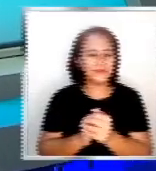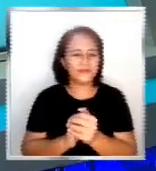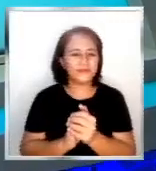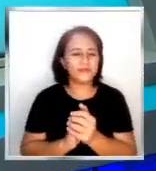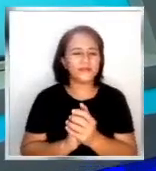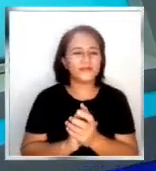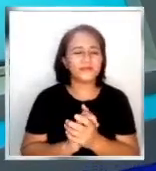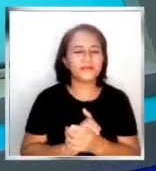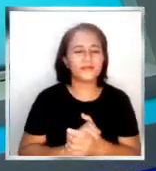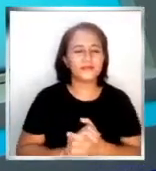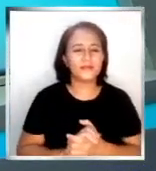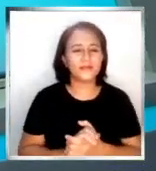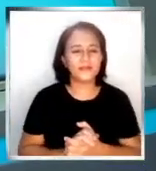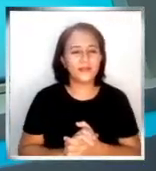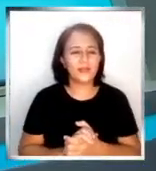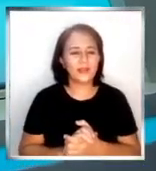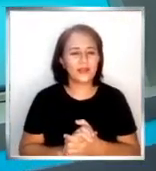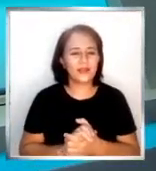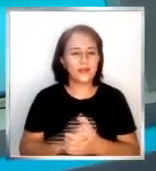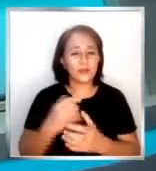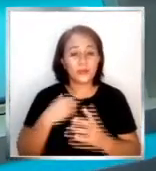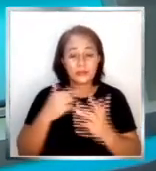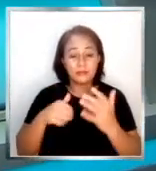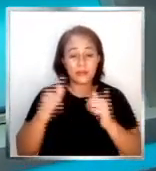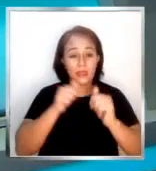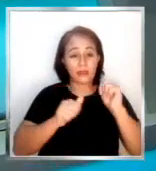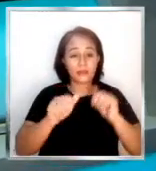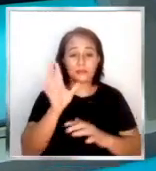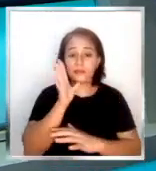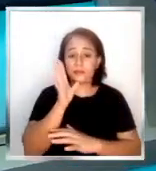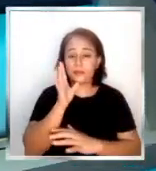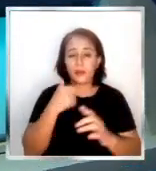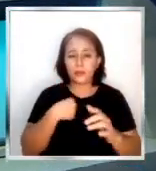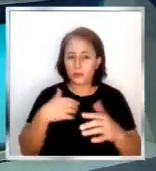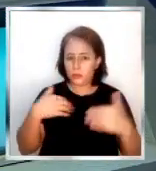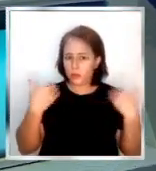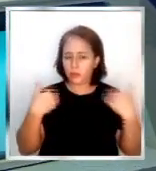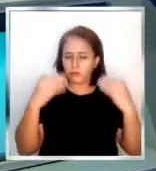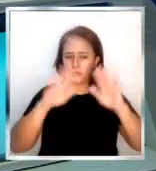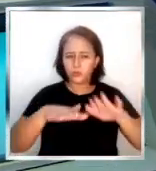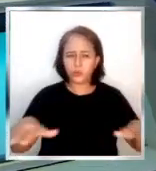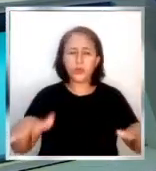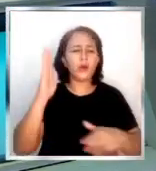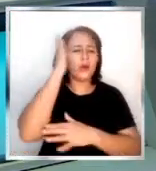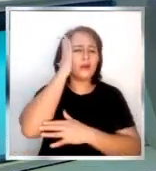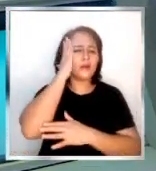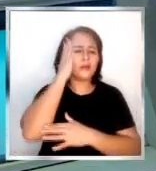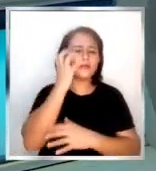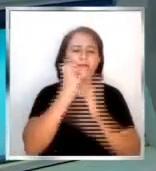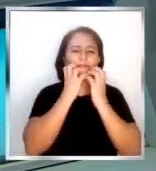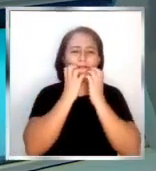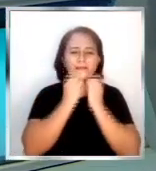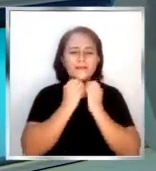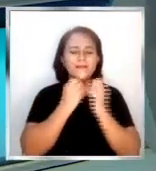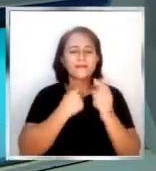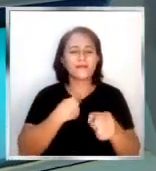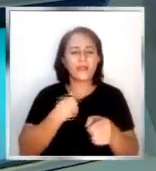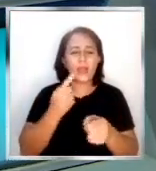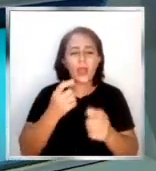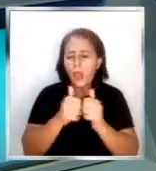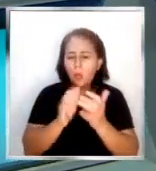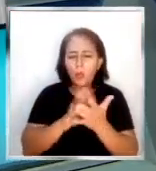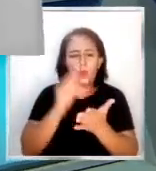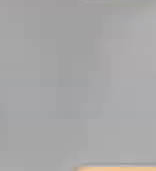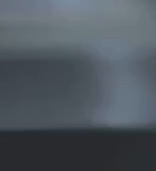Proud ang ilang celebrity moms na kahit bata pa ang kanilang mga anak ay marunong nang magtipid. Kung paano nila natutunan yan, alamin sa chika ni